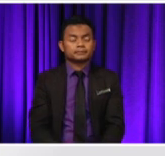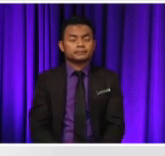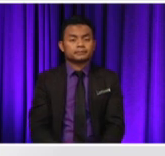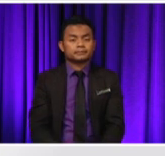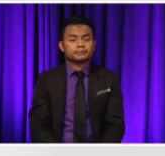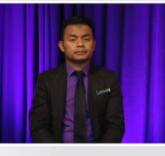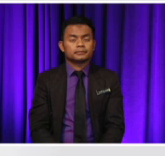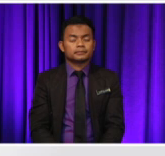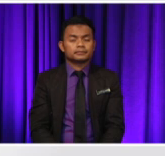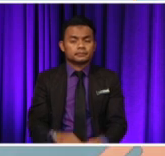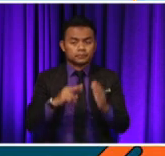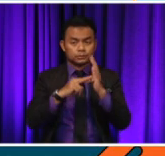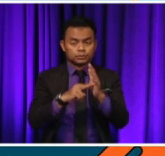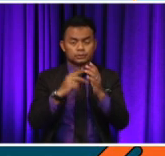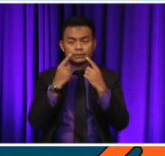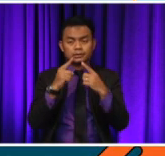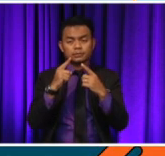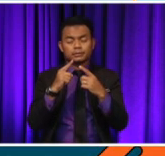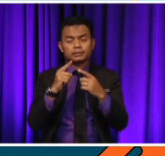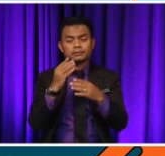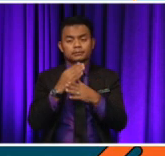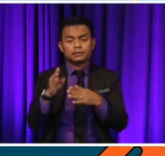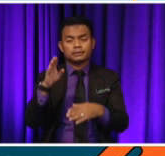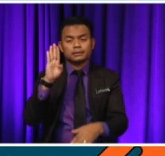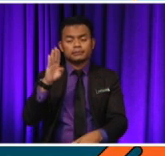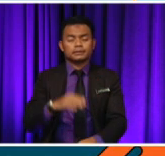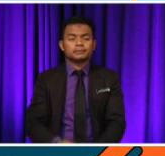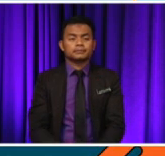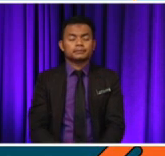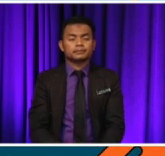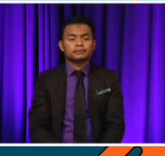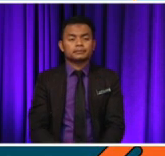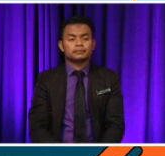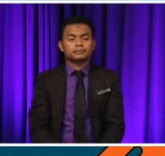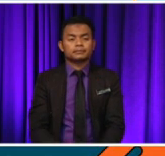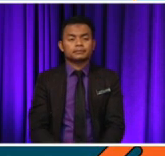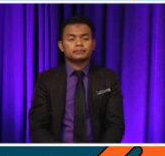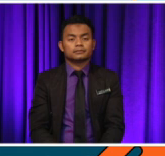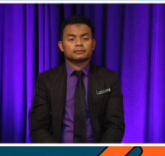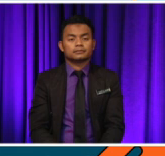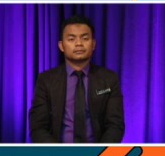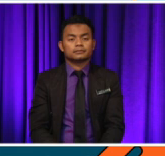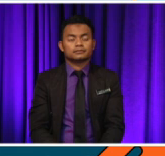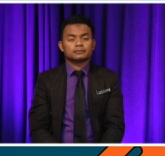untuk bagian B oke yang pertama tadi minta activity lah utama dan pengusaha boleh rujuk pada buku teks Ustad info